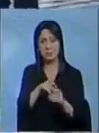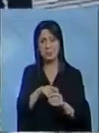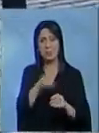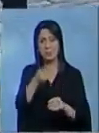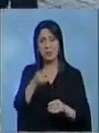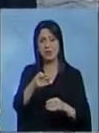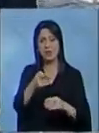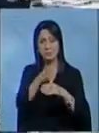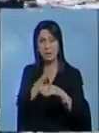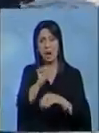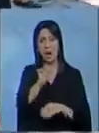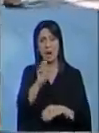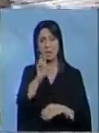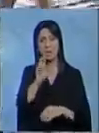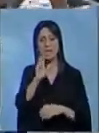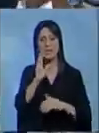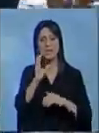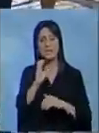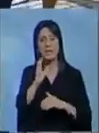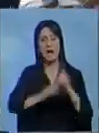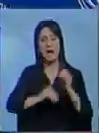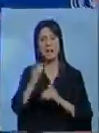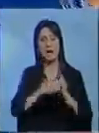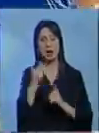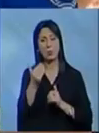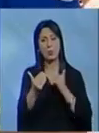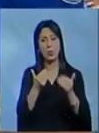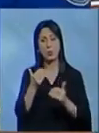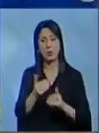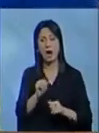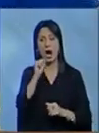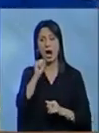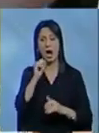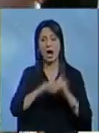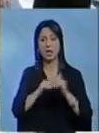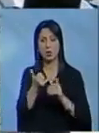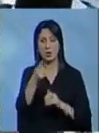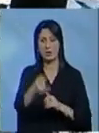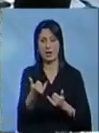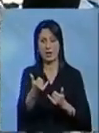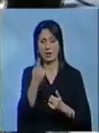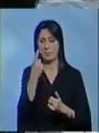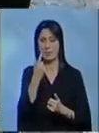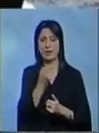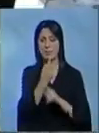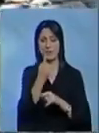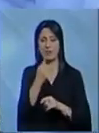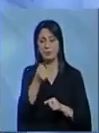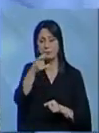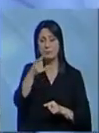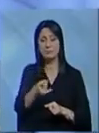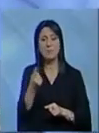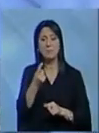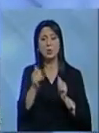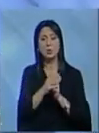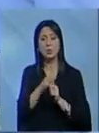საპარკინგო ზონა დაყოფილია A, B და C კატეგორიებად. ამ ეტაპზე კი კოტე აფხაზის ქუჩაზე მხოლოდ A კატეგორიის პარკინგია განთავსებული, სადაც მანქანის პარკირება